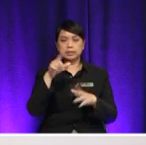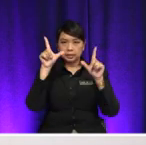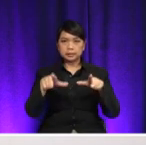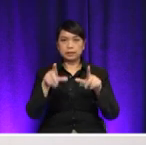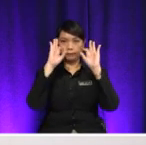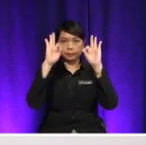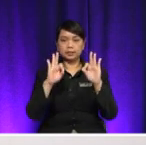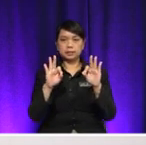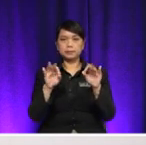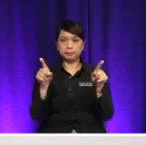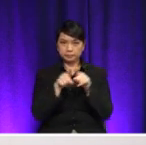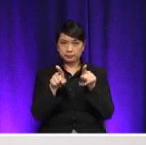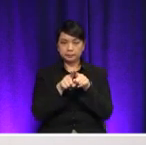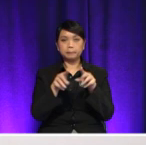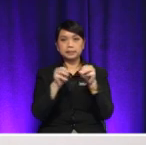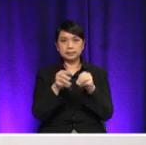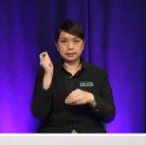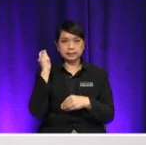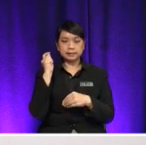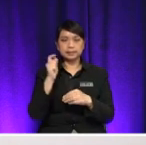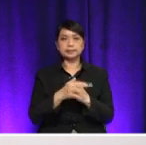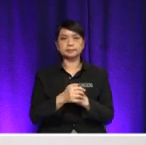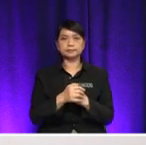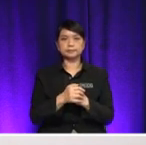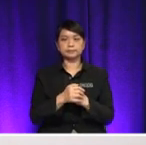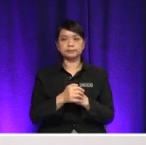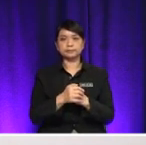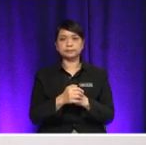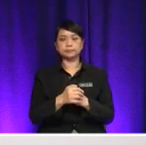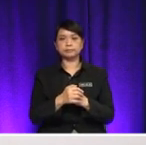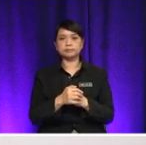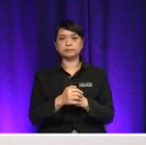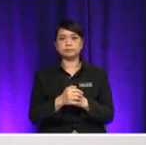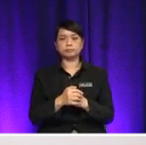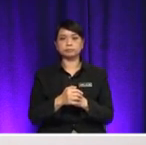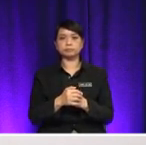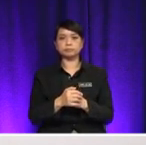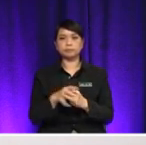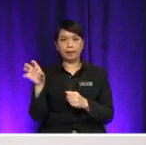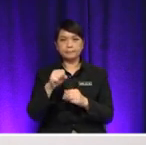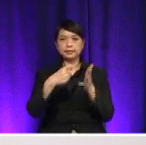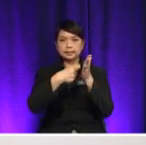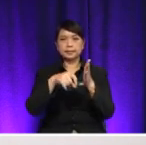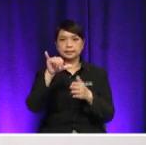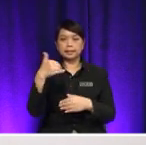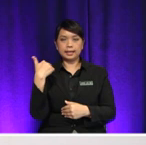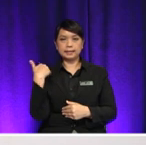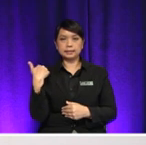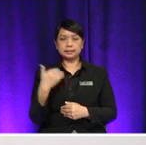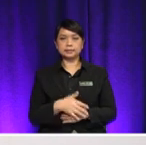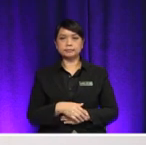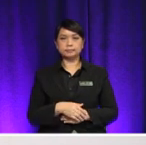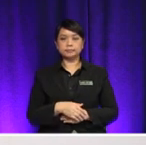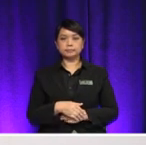berasaskan tahun 2015 Oke kisahmu dengan kita ambil nilai yang ada satu ringgit Oke